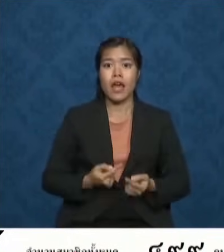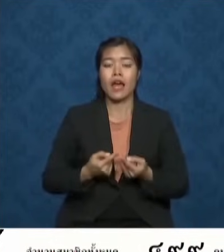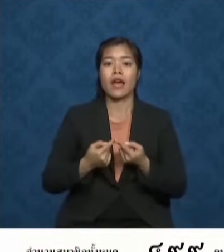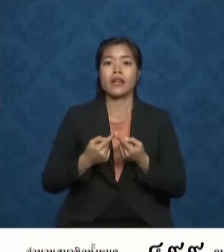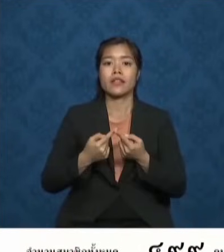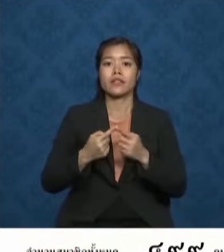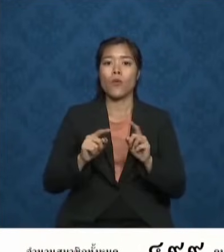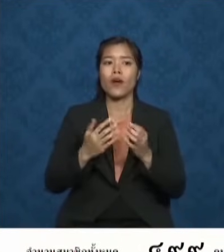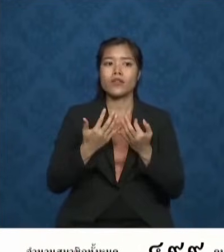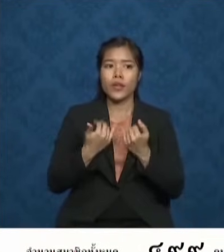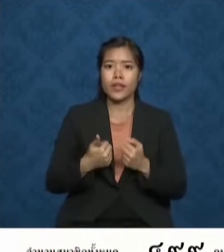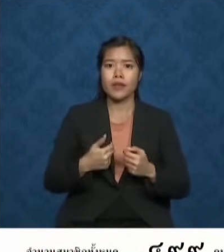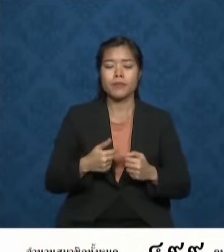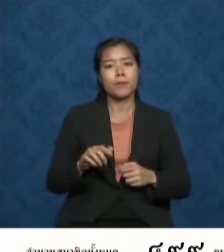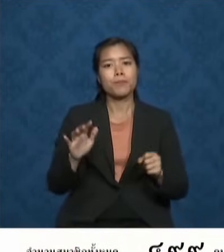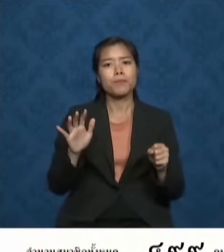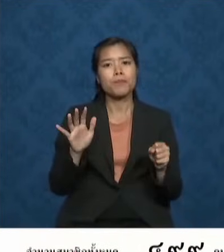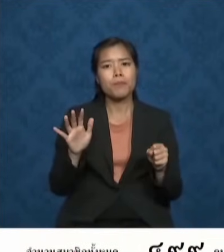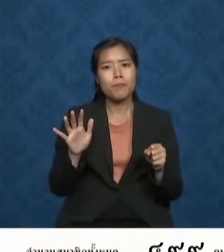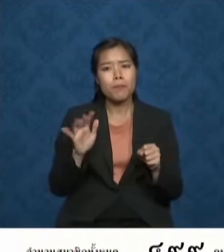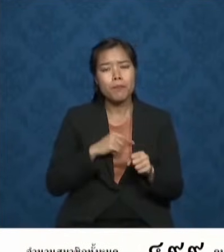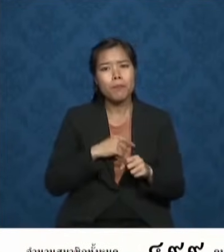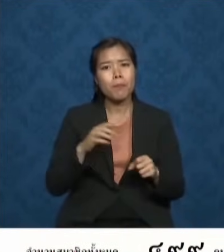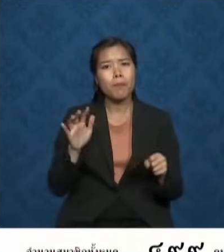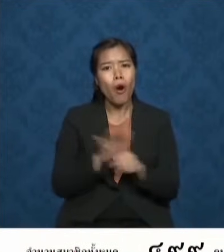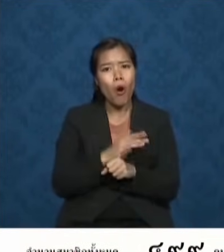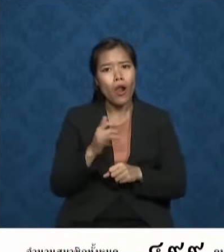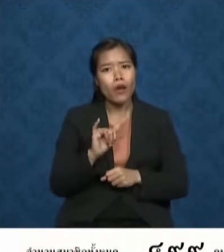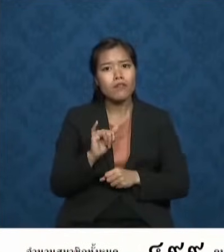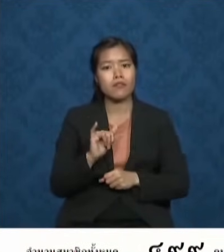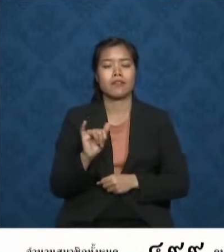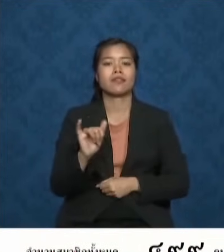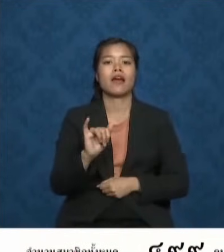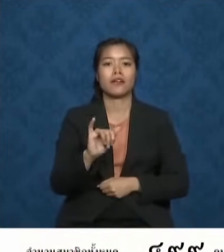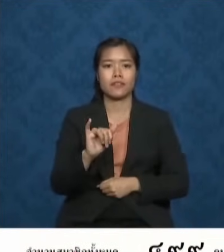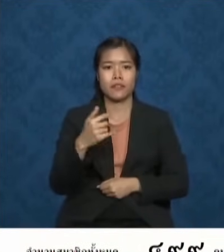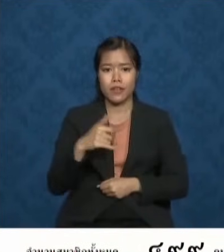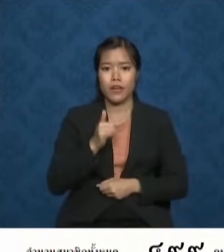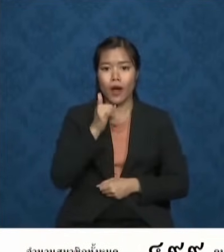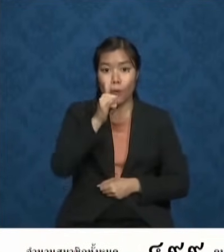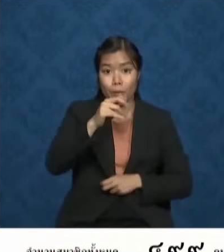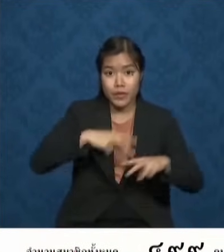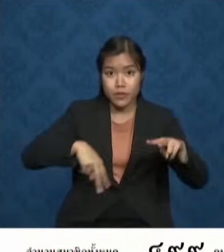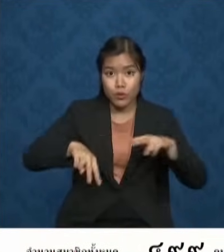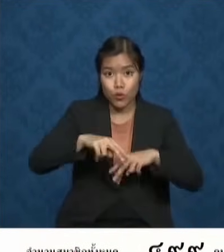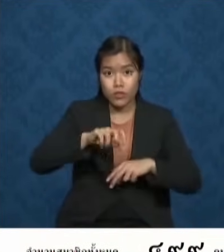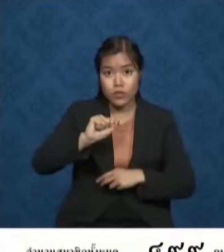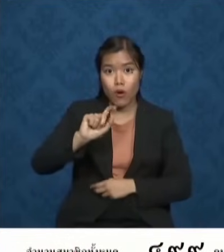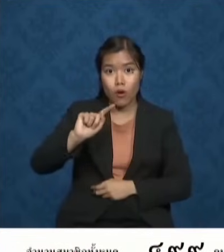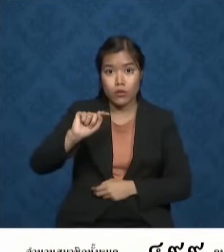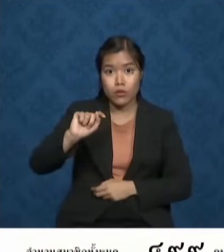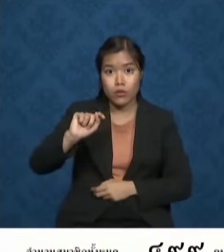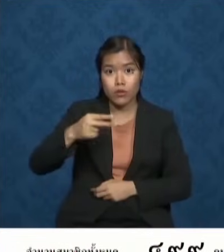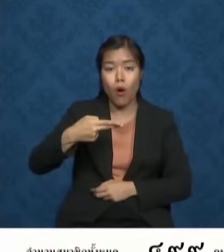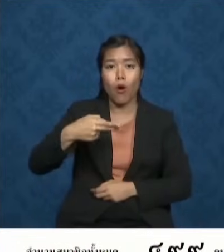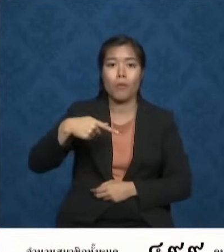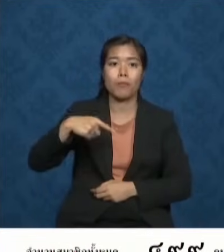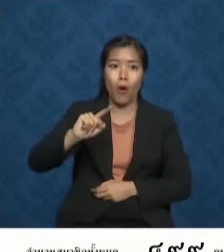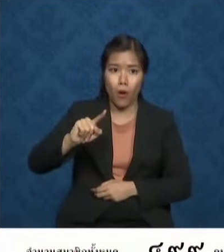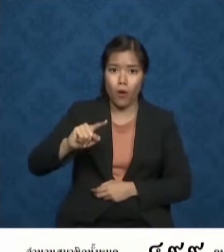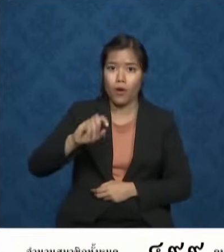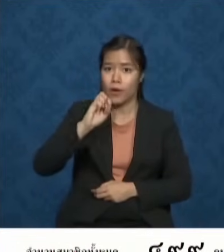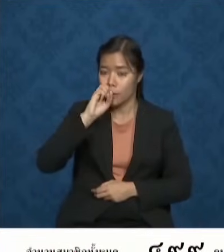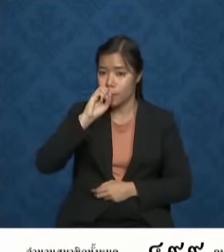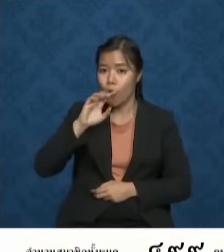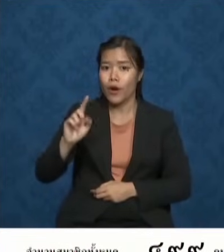ผมก็ตำหนิผมก็ไปตรวจมาสัปดาห์ที่แล้วไปตรวจสทปนี่ ผมก็ให้การบ้านเขาบอกว่าคุณตั้งมาน